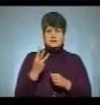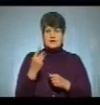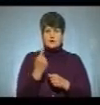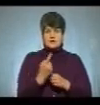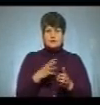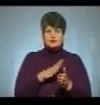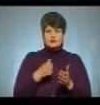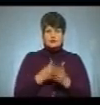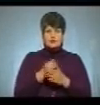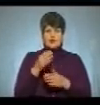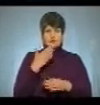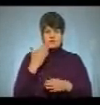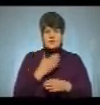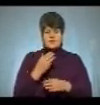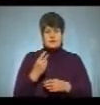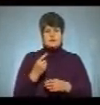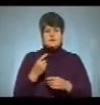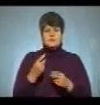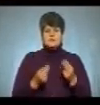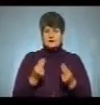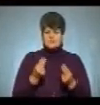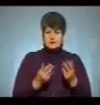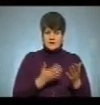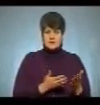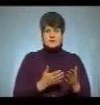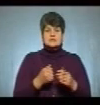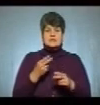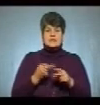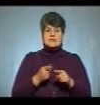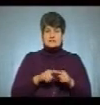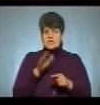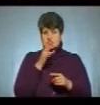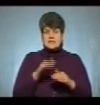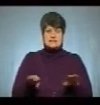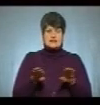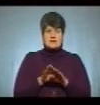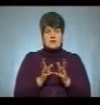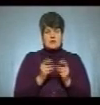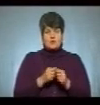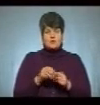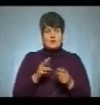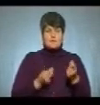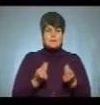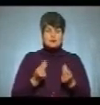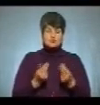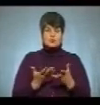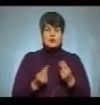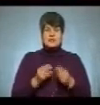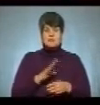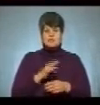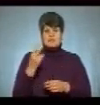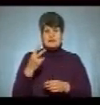до останніх 3 хвилин гри. За цей час гравцям команди «Чемпіон» вдалося зрівняти рахунок матчу. Гра, яка тривала 20